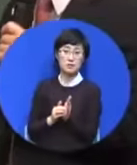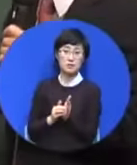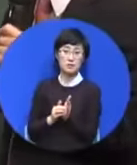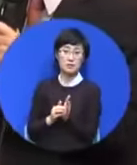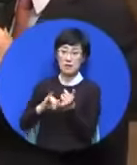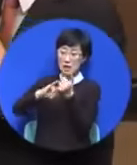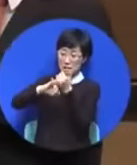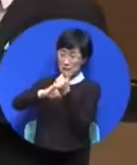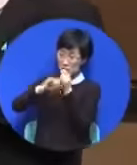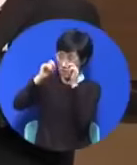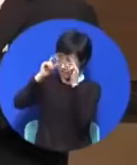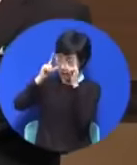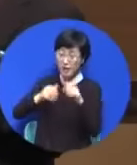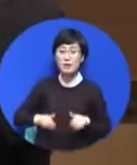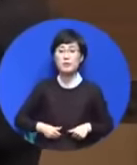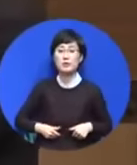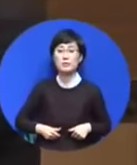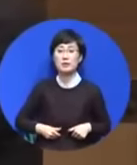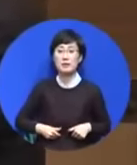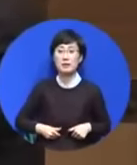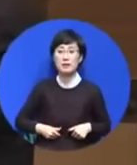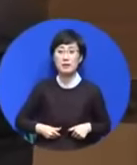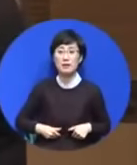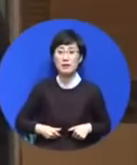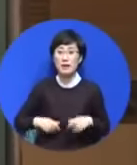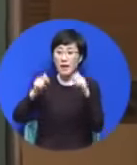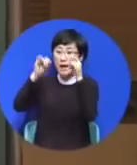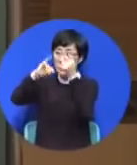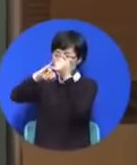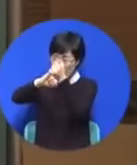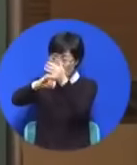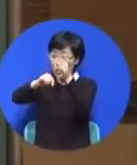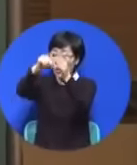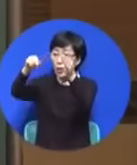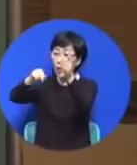볼 수이 속에 내 인생을